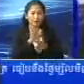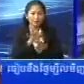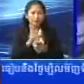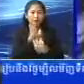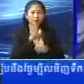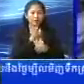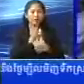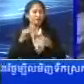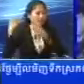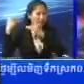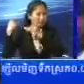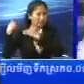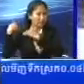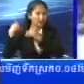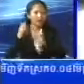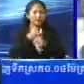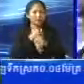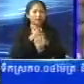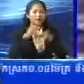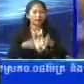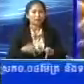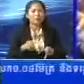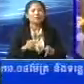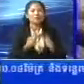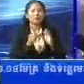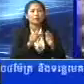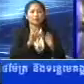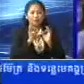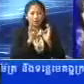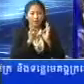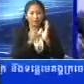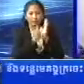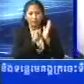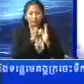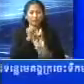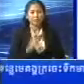និយោជិតទាំងអស់នឹងបន្តអនុវត្តតាមសេចក្តីអំពាវនាវនេះ